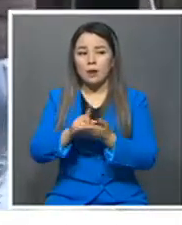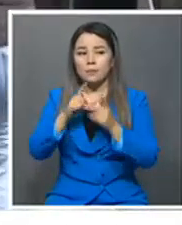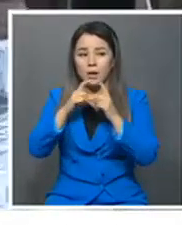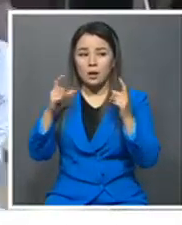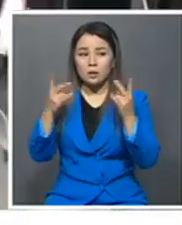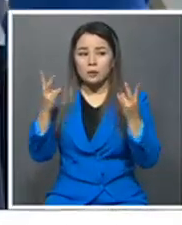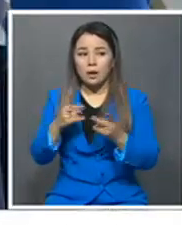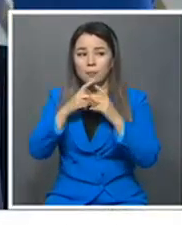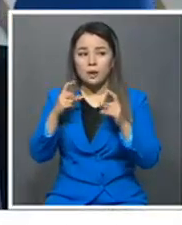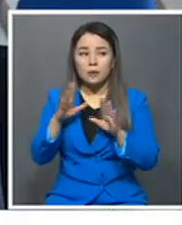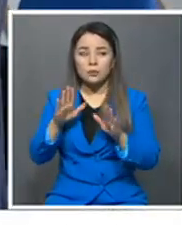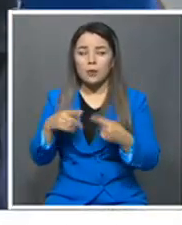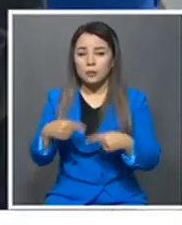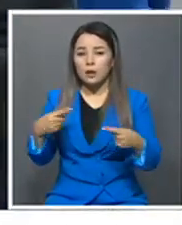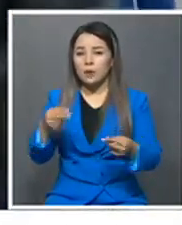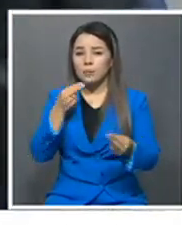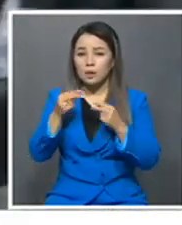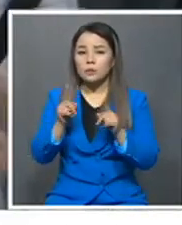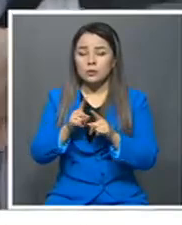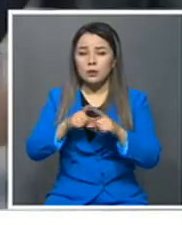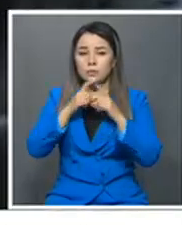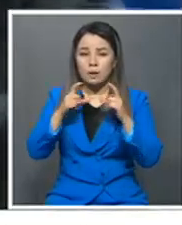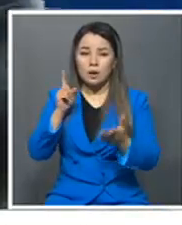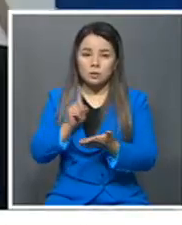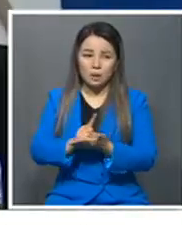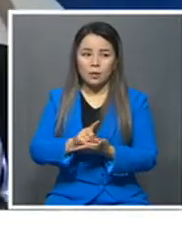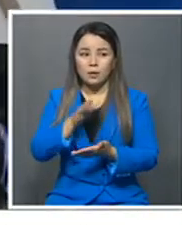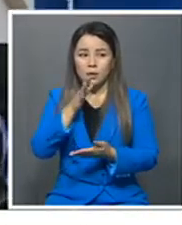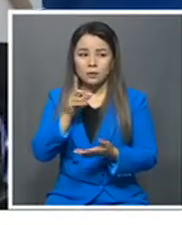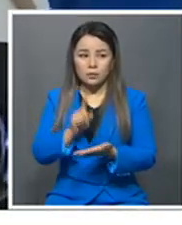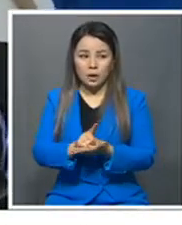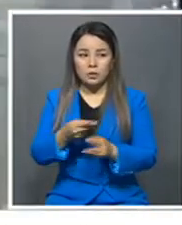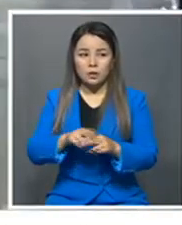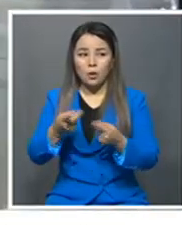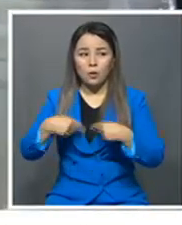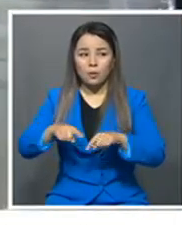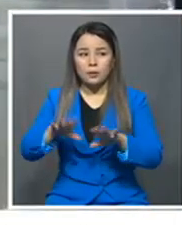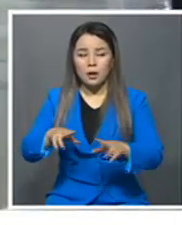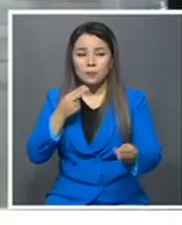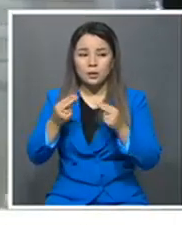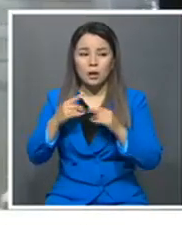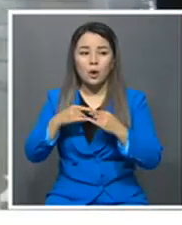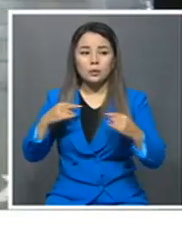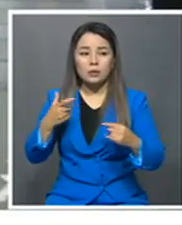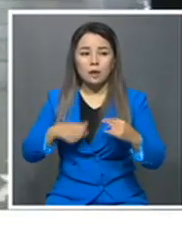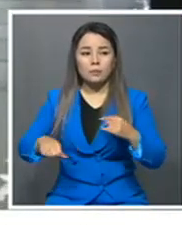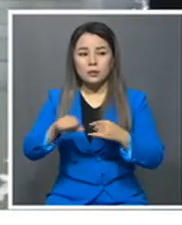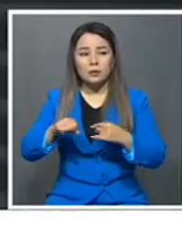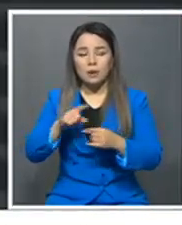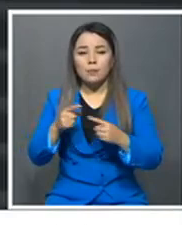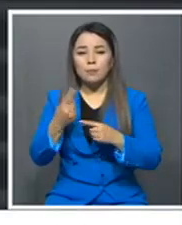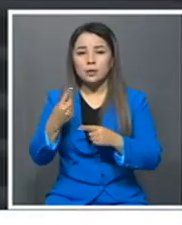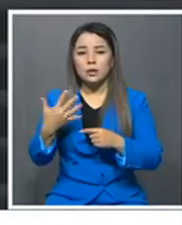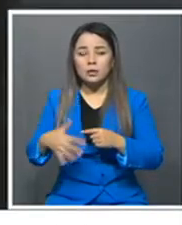Және масканы тамақтанудан басқа уақыттың бәрінде тағып жүру талабы да бар. Қоғамдық тамақтану орындарындағы үстелдер өзара 1,5